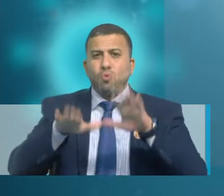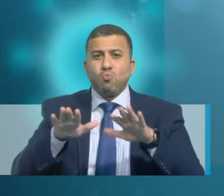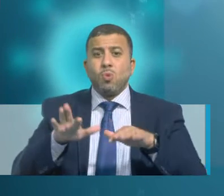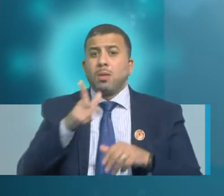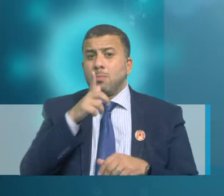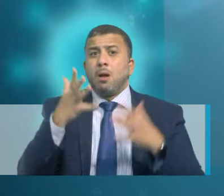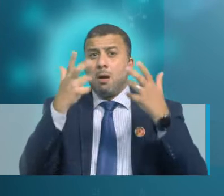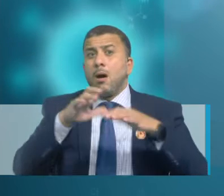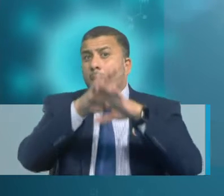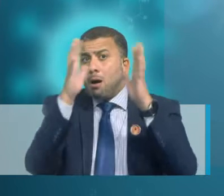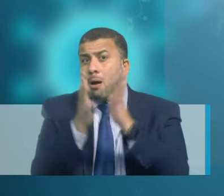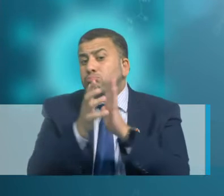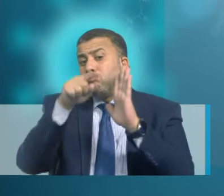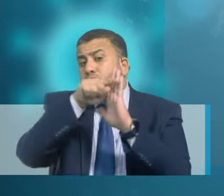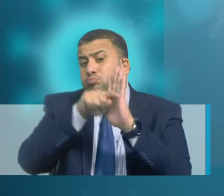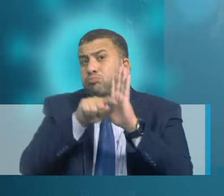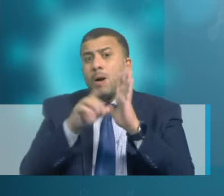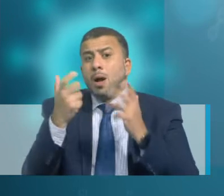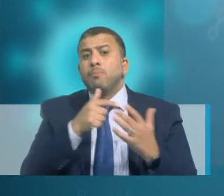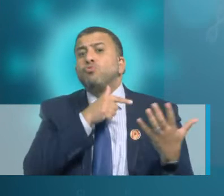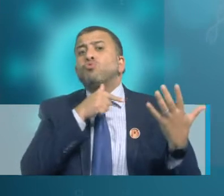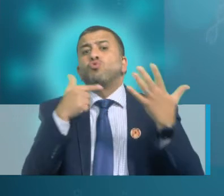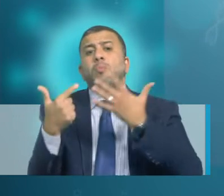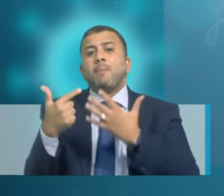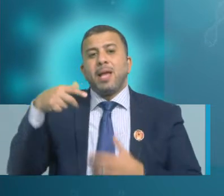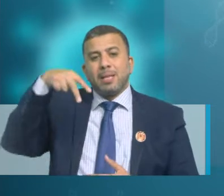وبذلك يبلغ مجموع الحالات المسجلة